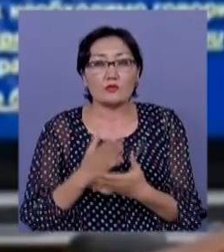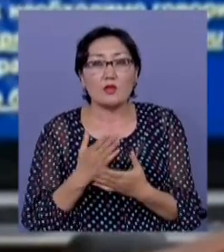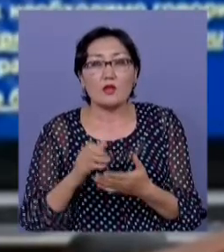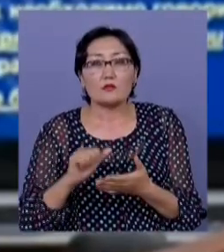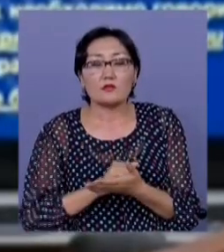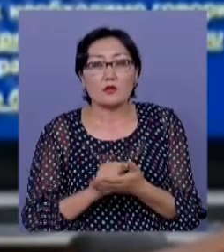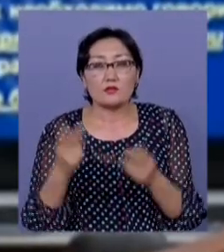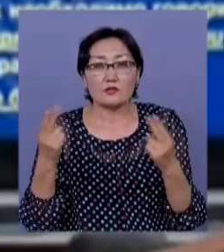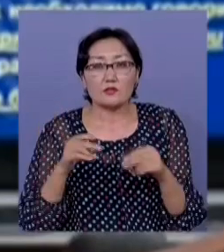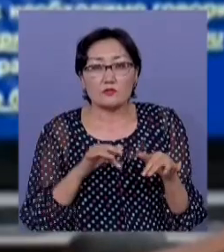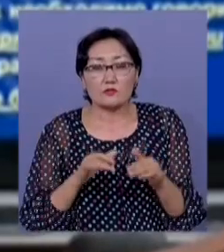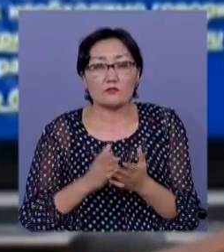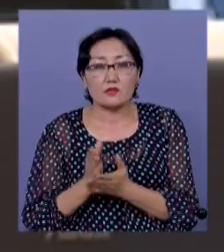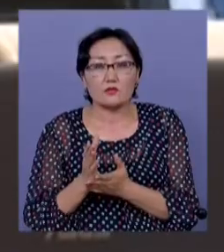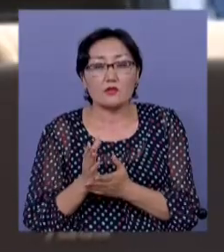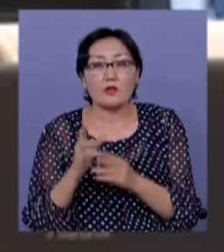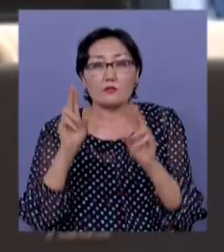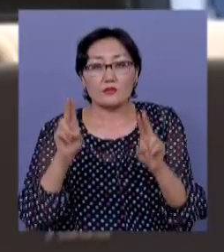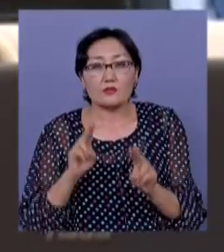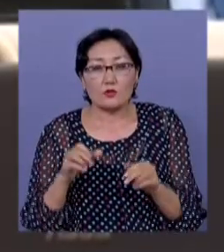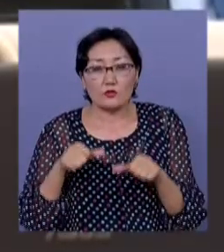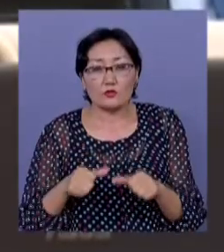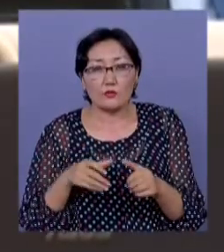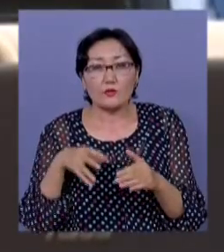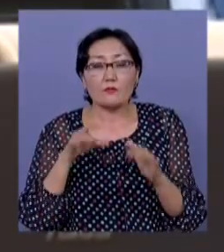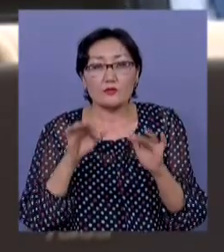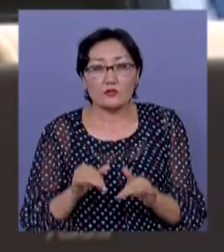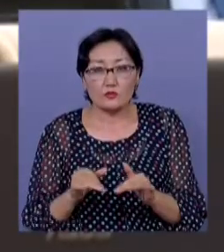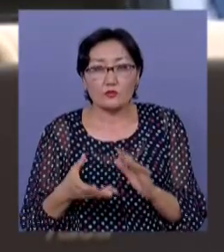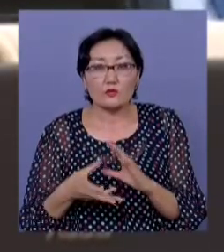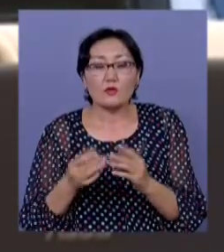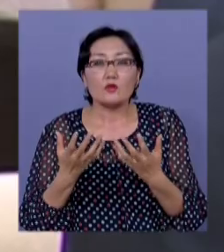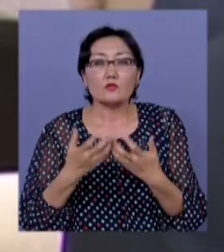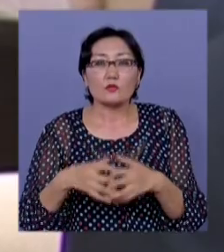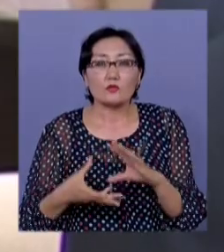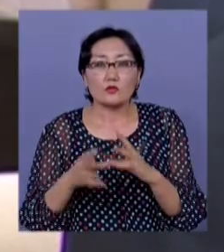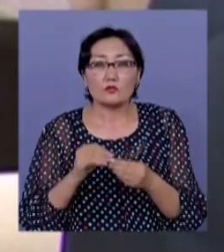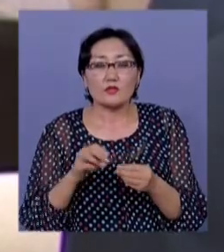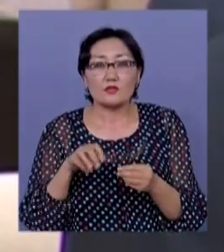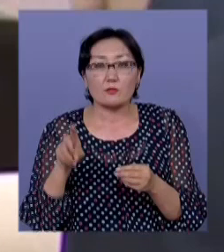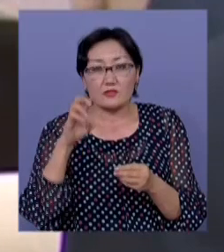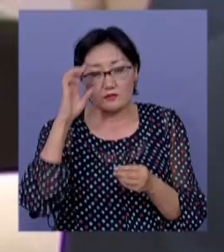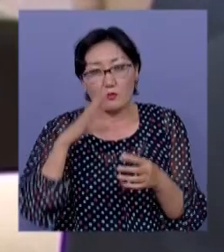Хаттама кеден саласындағы ТМД нормативті құқықтық базасына жүргізілген түгендеу қорытындысы бойынша ТМД